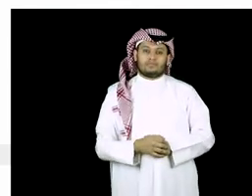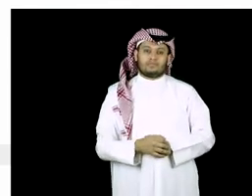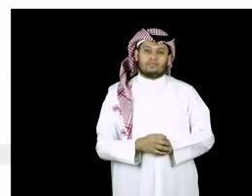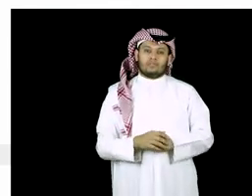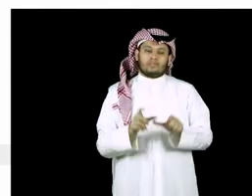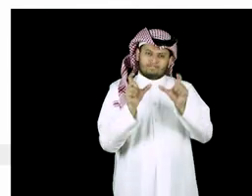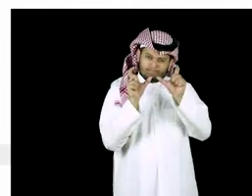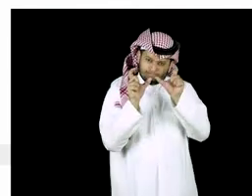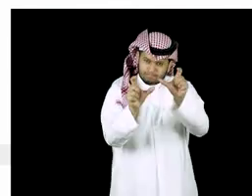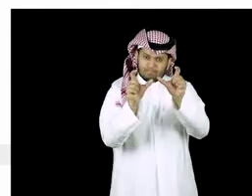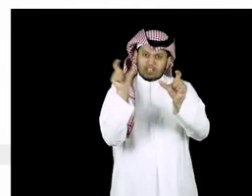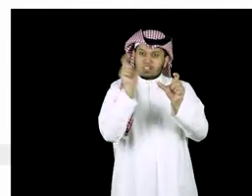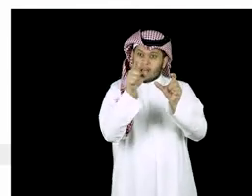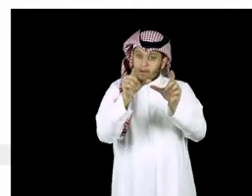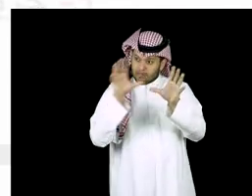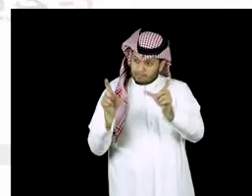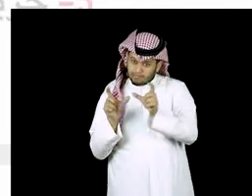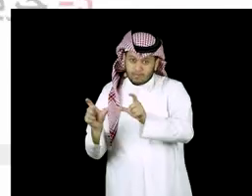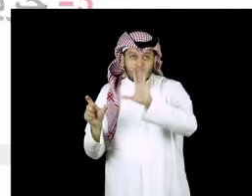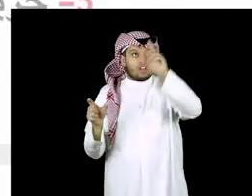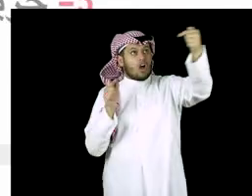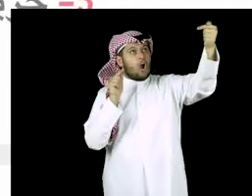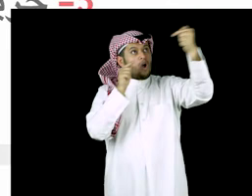الدفاع عنهم ضد من قصدهم بأذى،